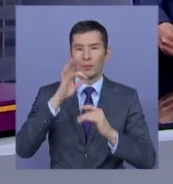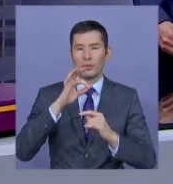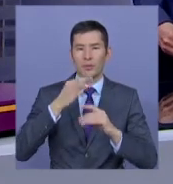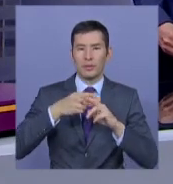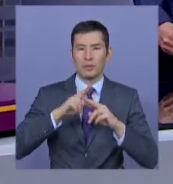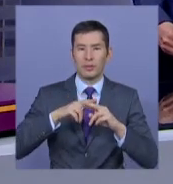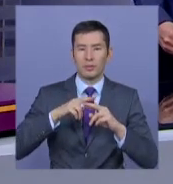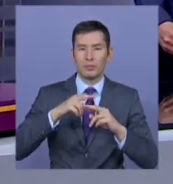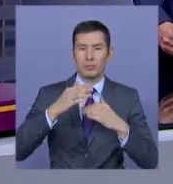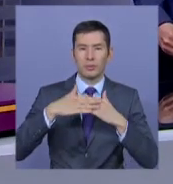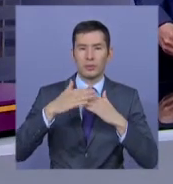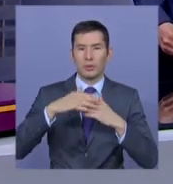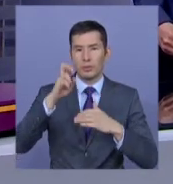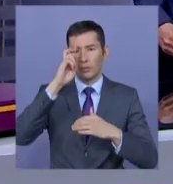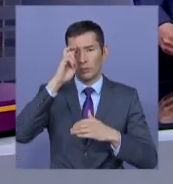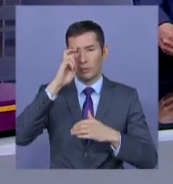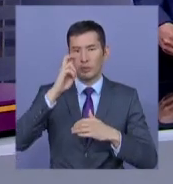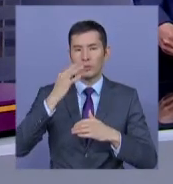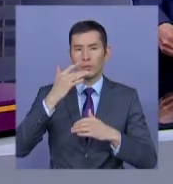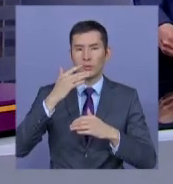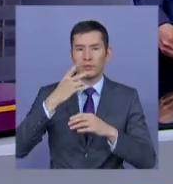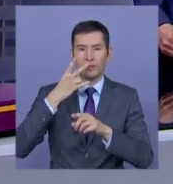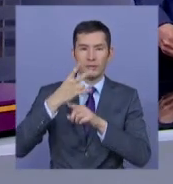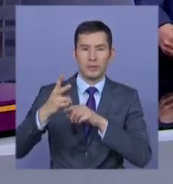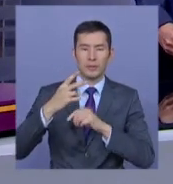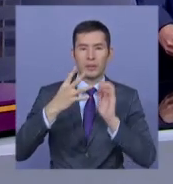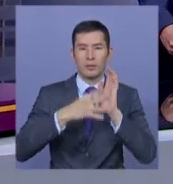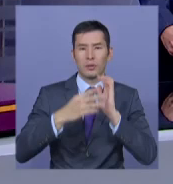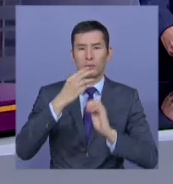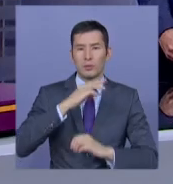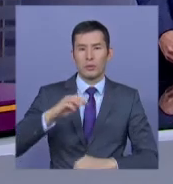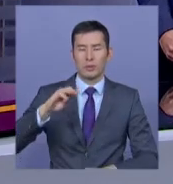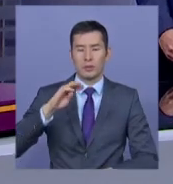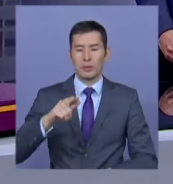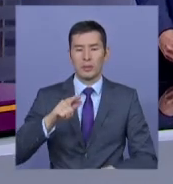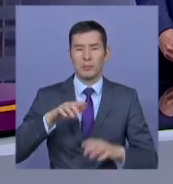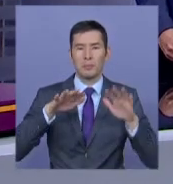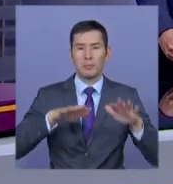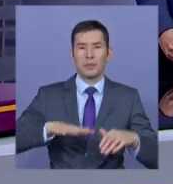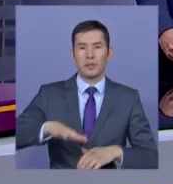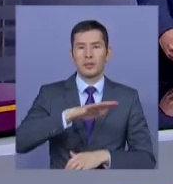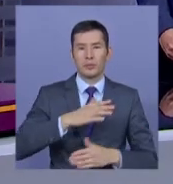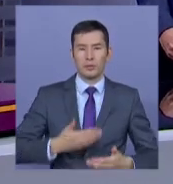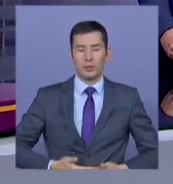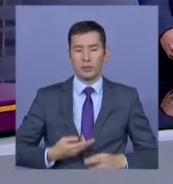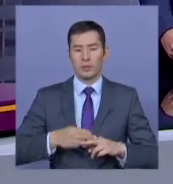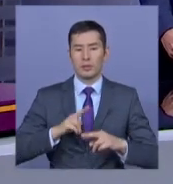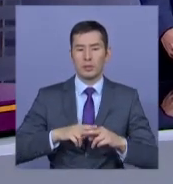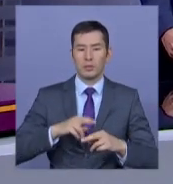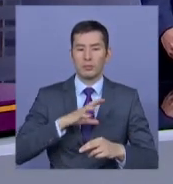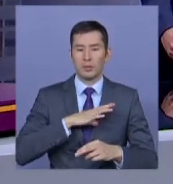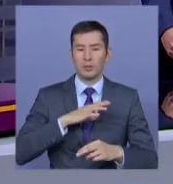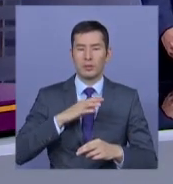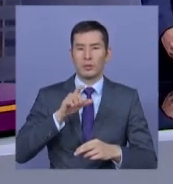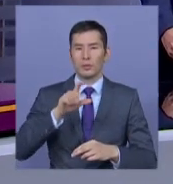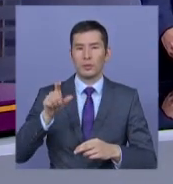мемлекетке 90 миллион теңгеден аса шығын келтірді деп айыпталып отыр. Жергілікті жауапкершілігі шектеулі серіктестерінде лауазымды